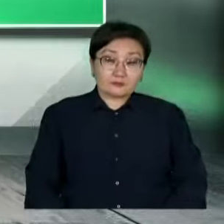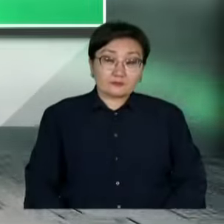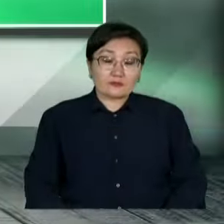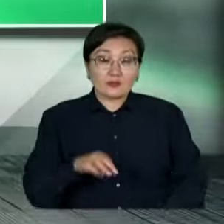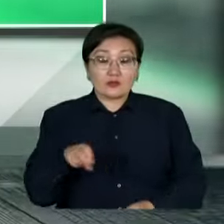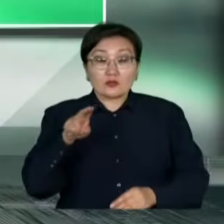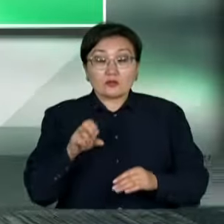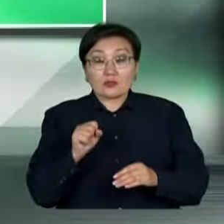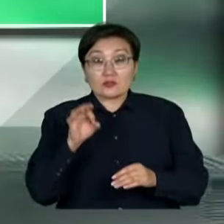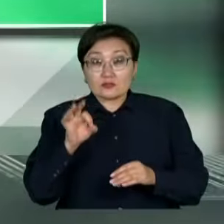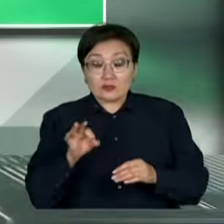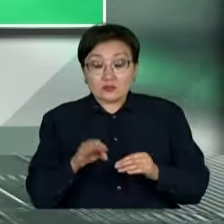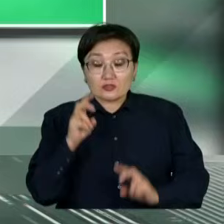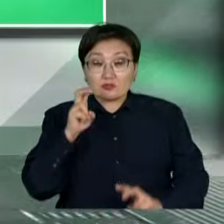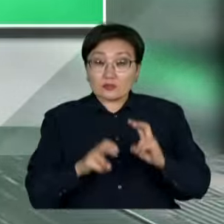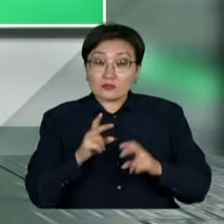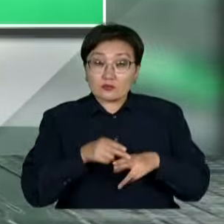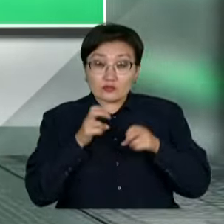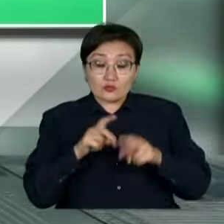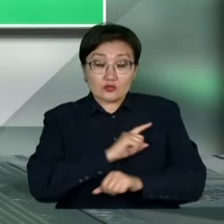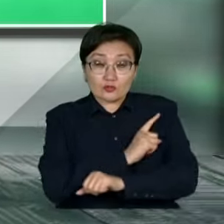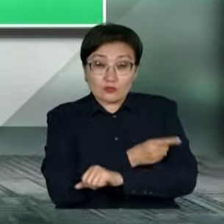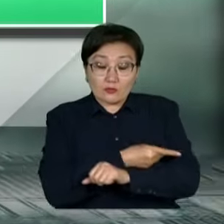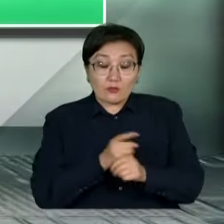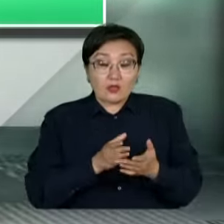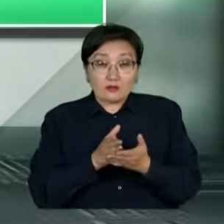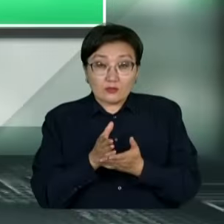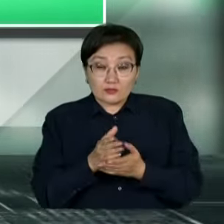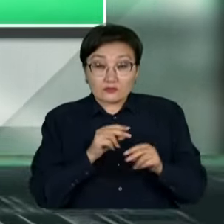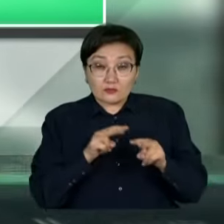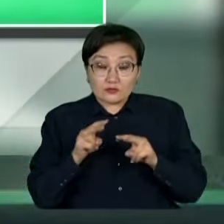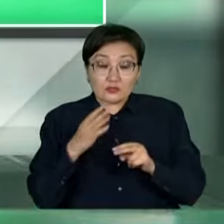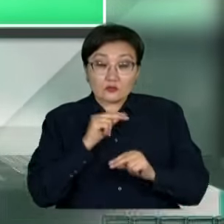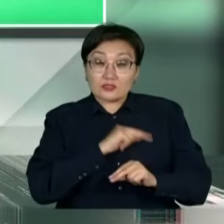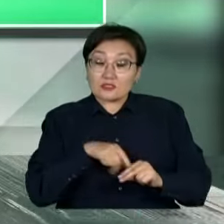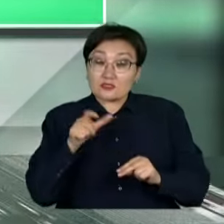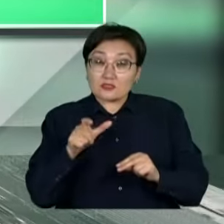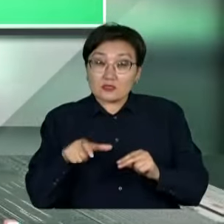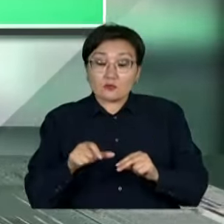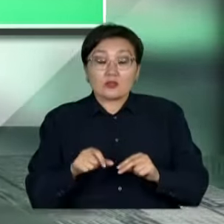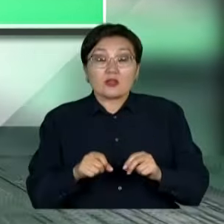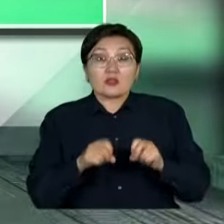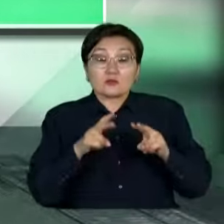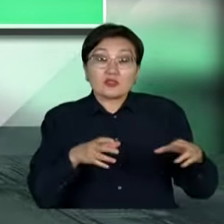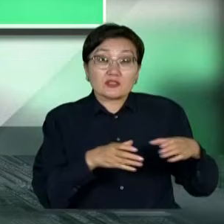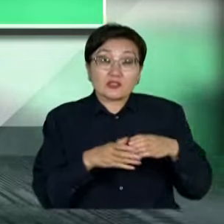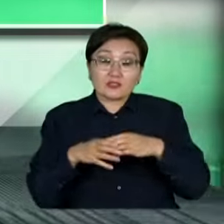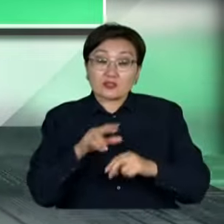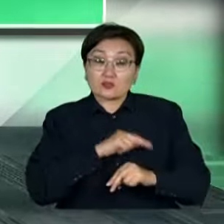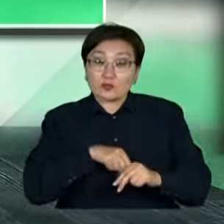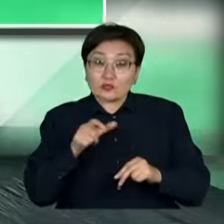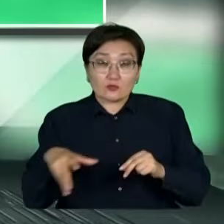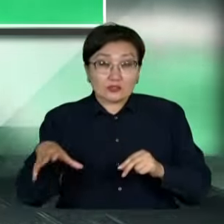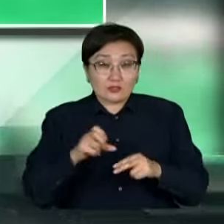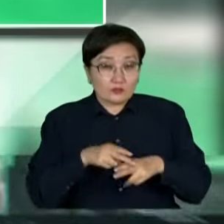Қармет акционерлік қоғамы өндірісті қауіпсіздікті күшейту бағытын ұстанады және өз қызметкерлерінен де мердігерлік ұйымдардың қызметкерлерінен де